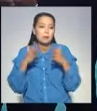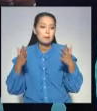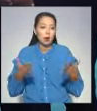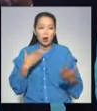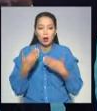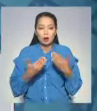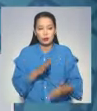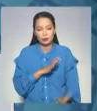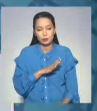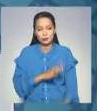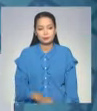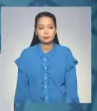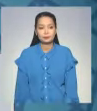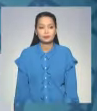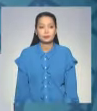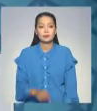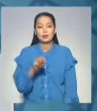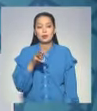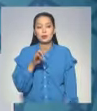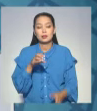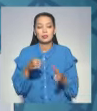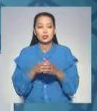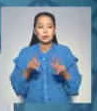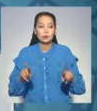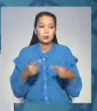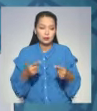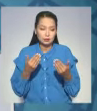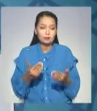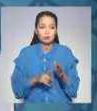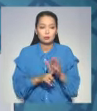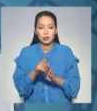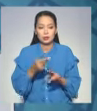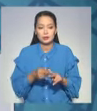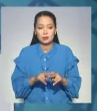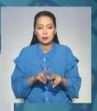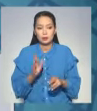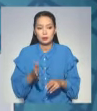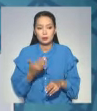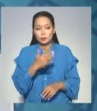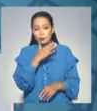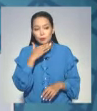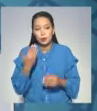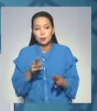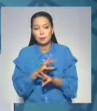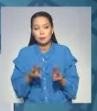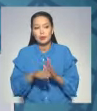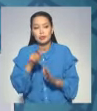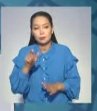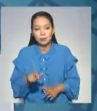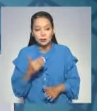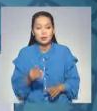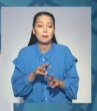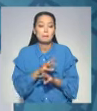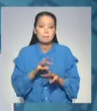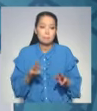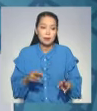болды. Аманат партиясының жаңаруыда мен осылай басталады. Біз көп мына мәслихат депутаттары мен